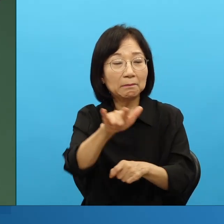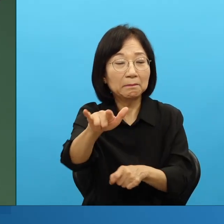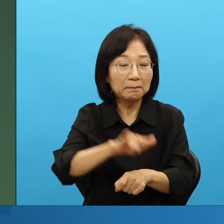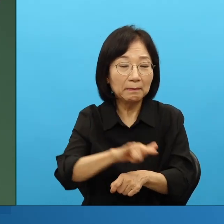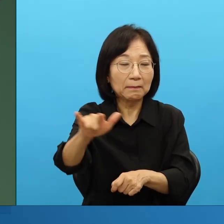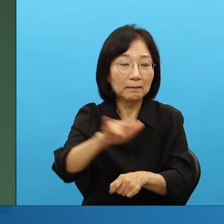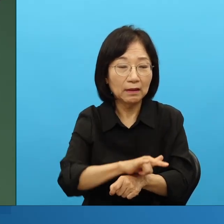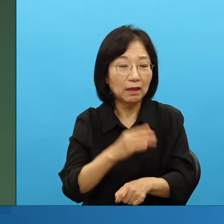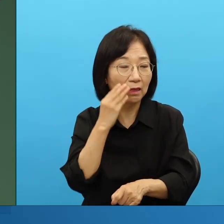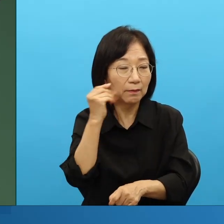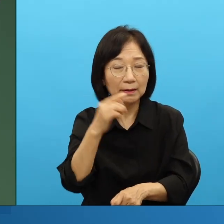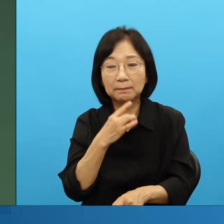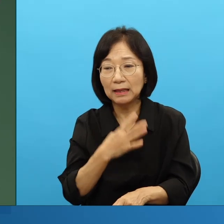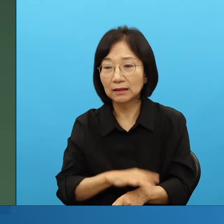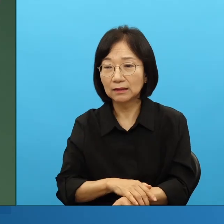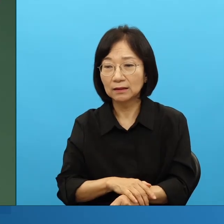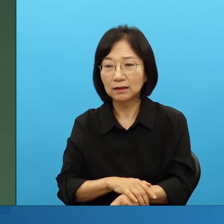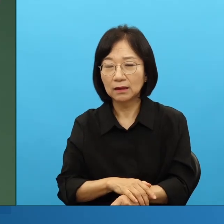也许有些国家曾经坐飞机去过，但是实际没有去。